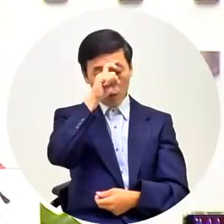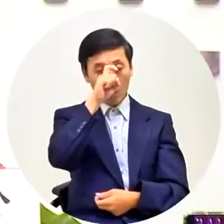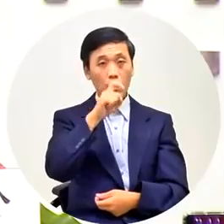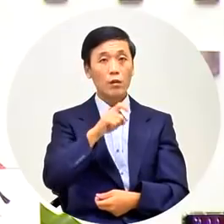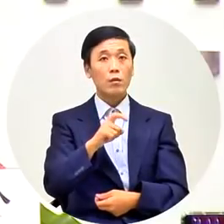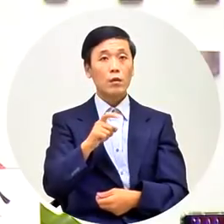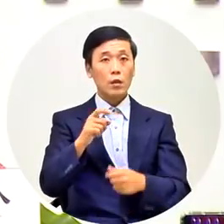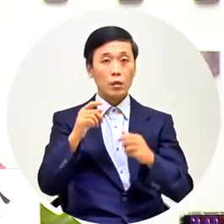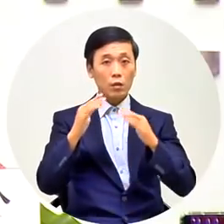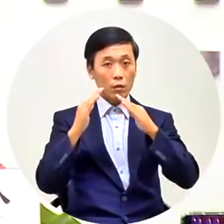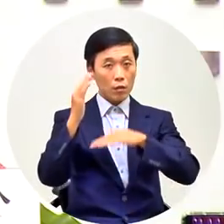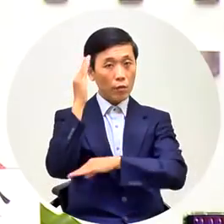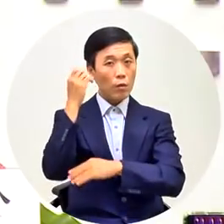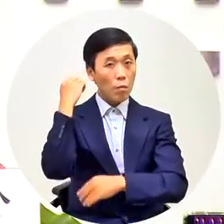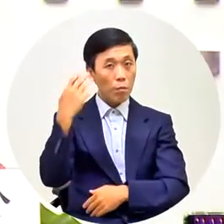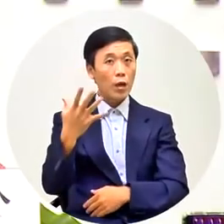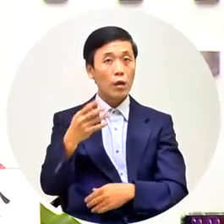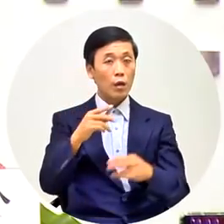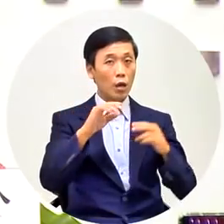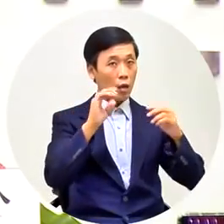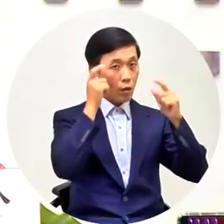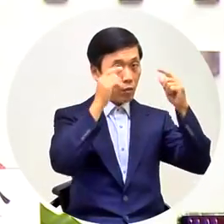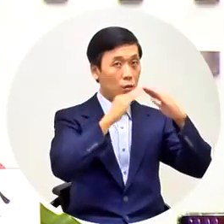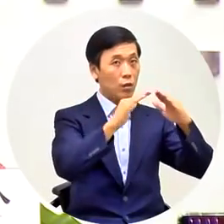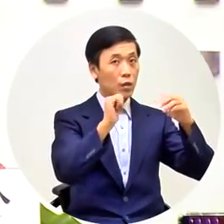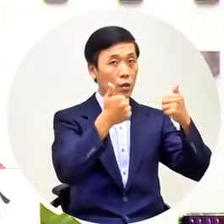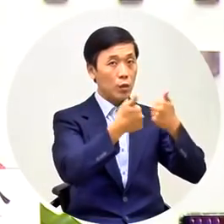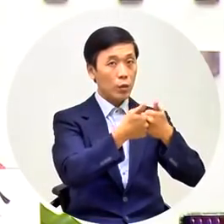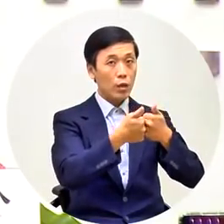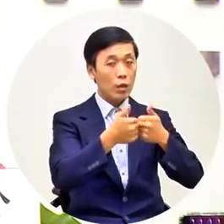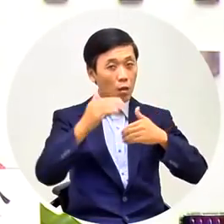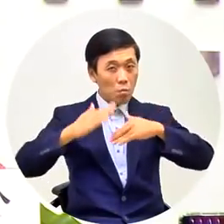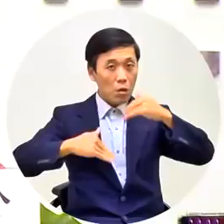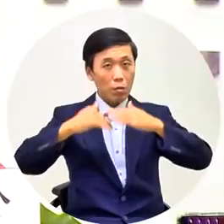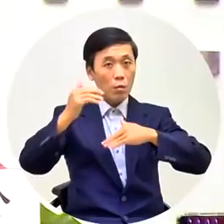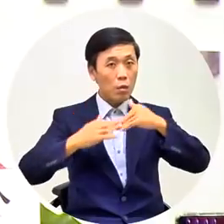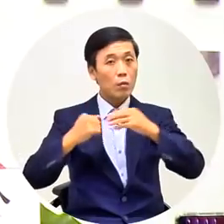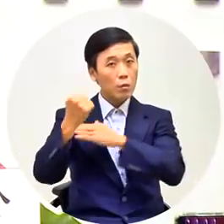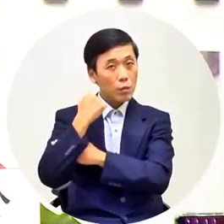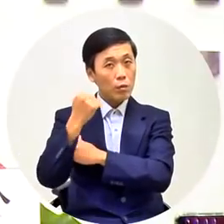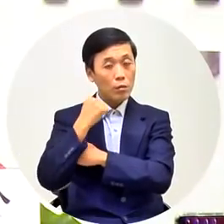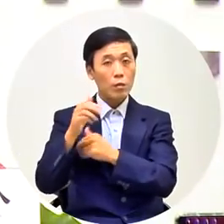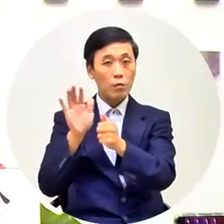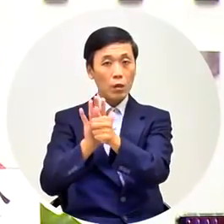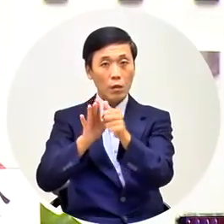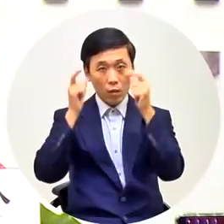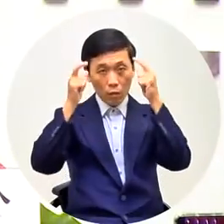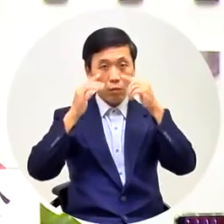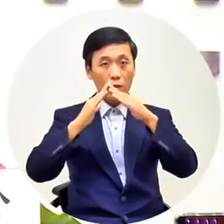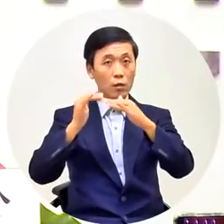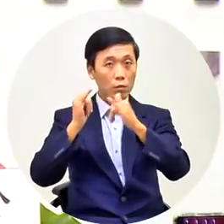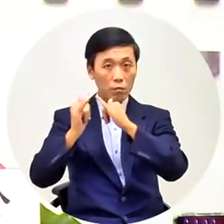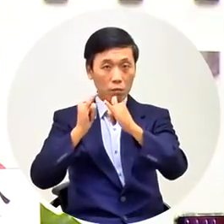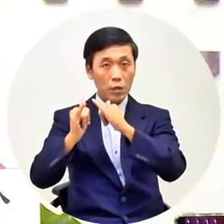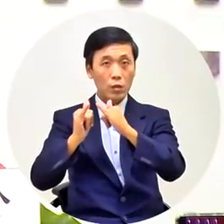啊，甲高雄市议会啊，共同拍拼努力，啊，为高雄市民啊，创造更好的经